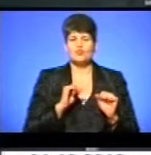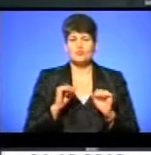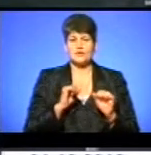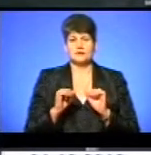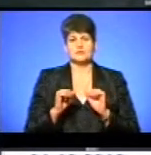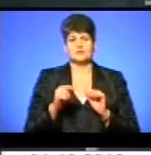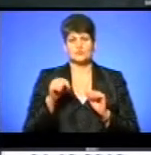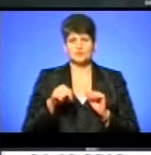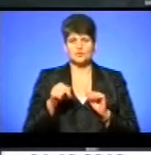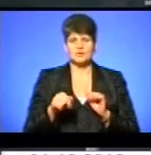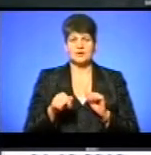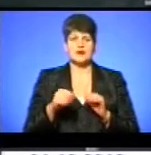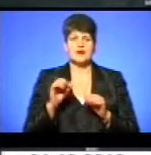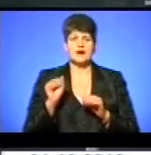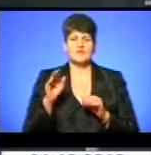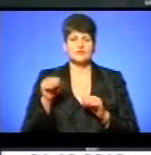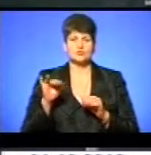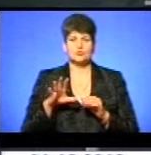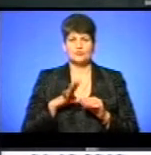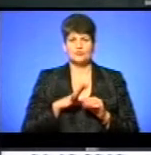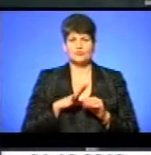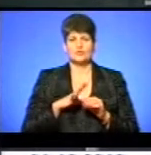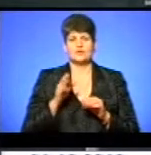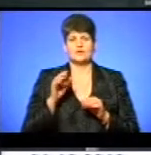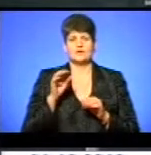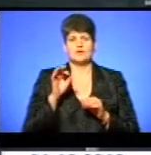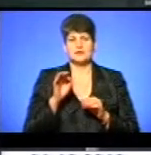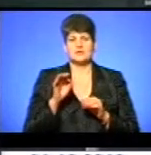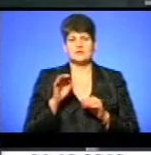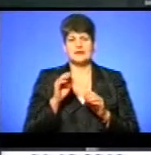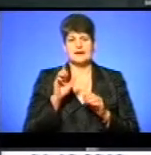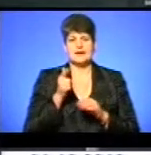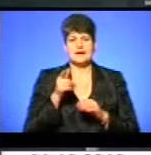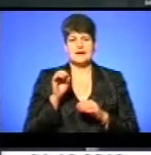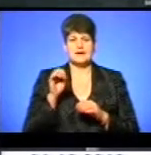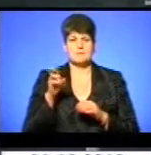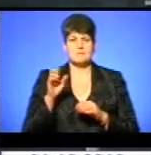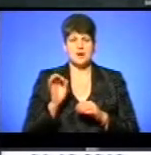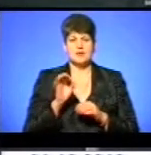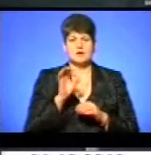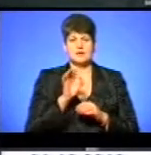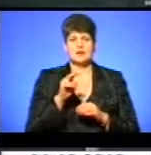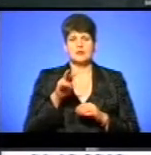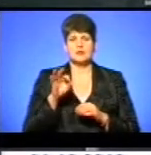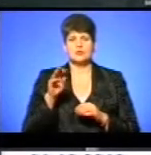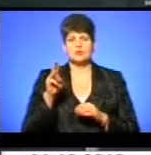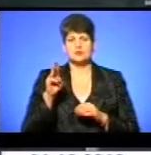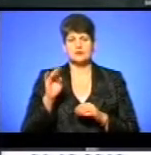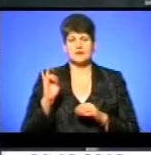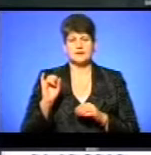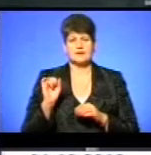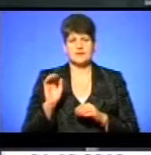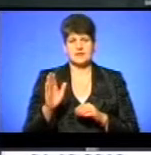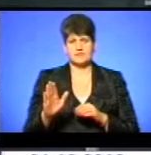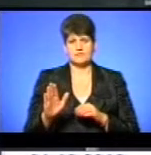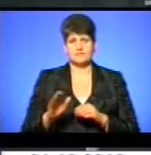Автором герба став студент Тернопільської гімназії Олег Лошнів, розповів доцент кафедри історії України Тернопільського педагогічного